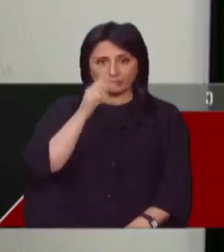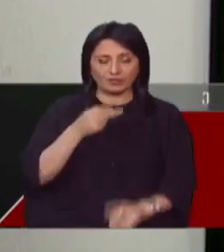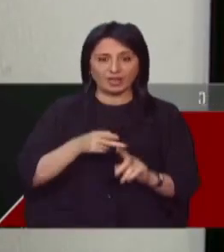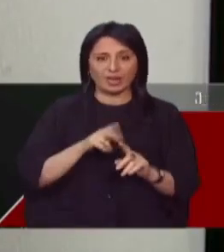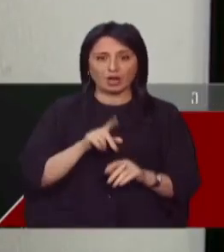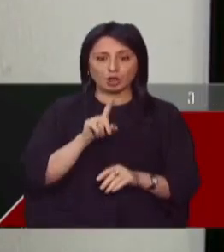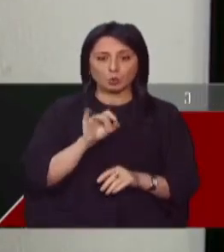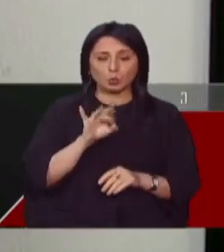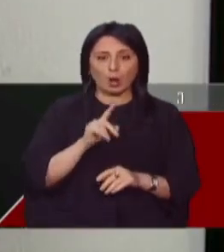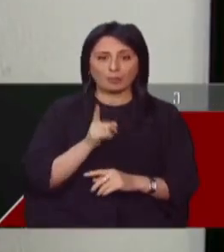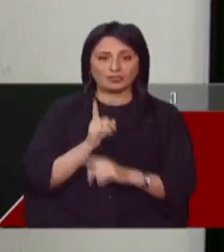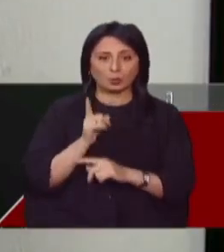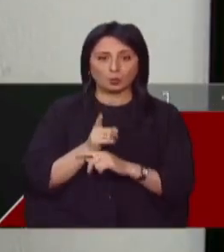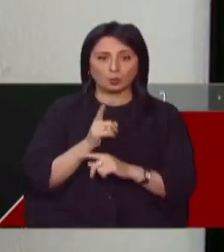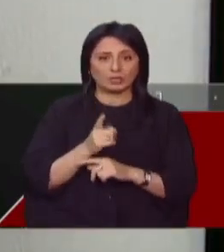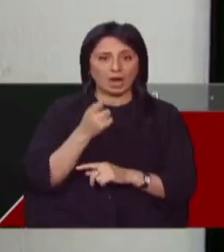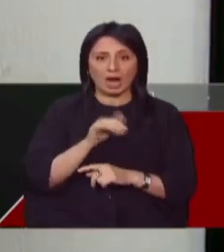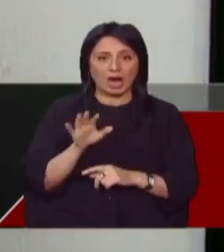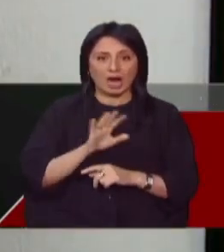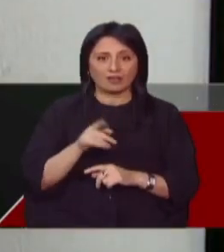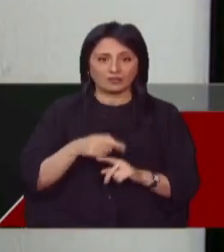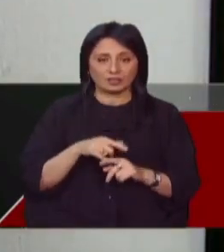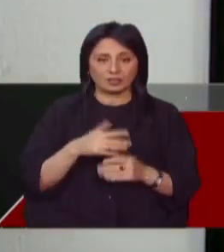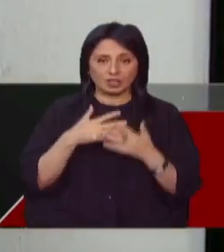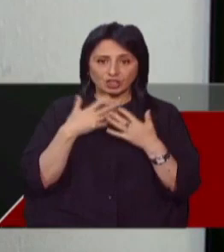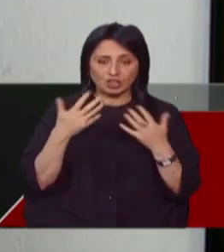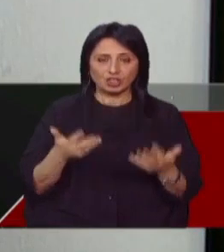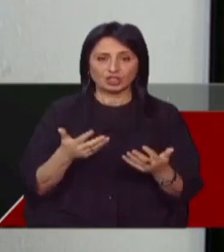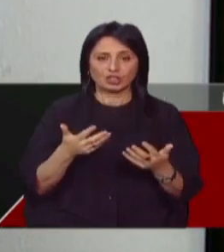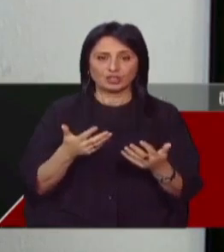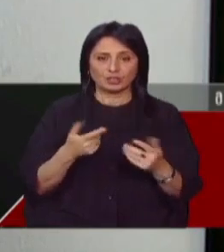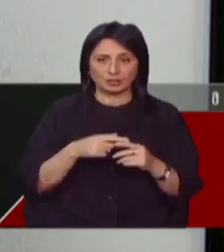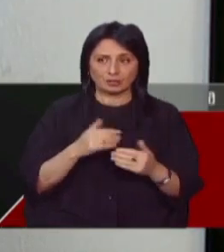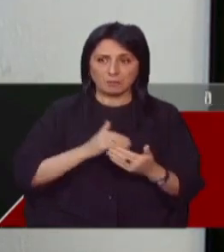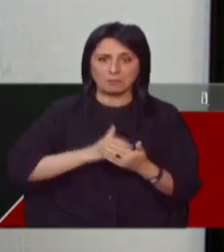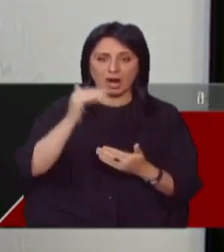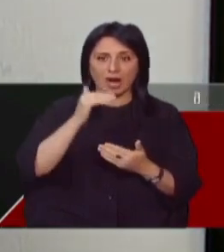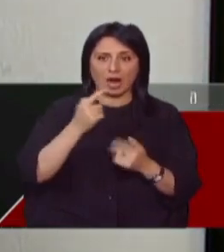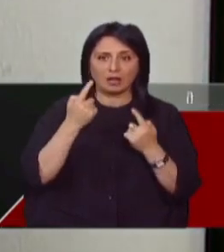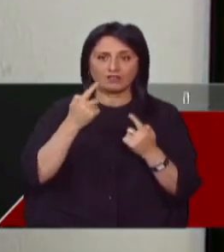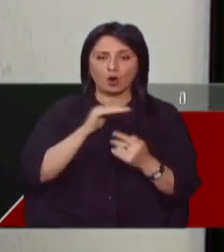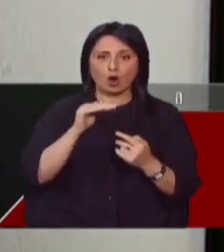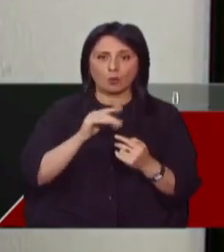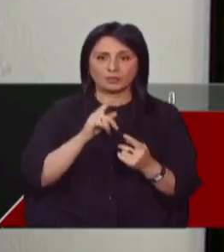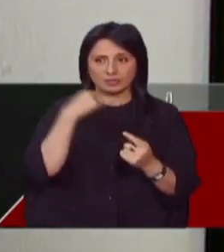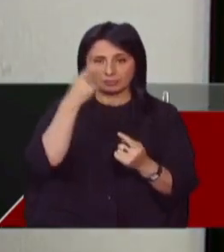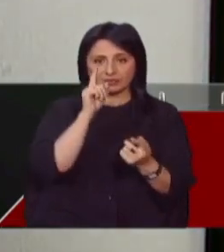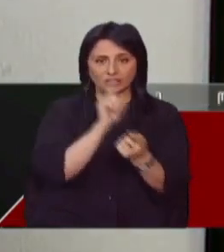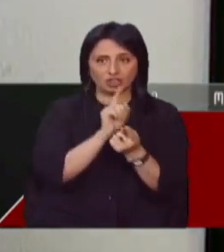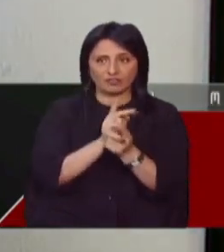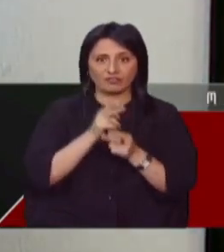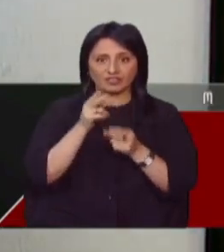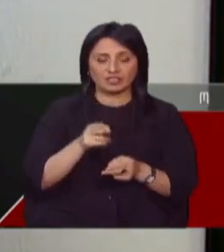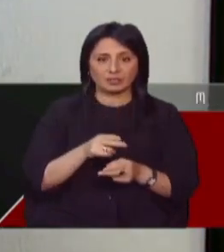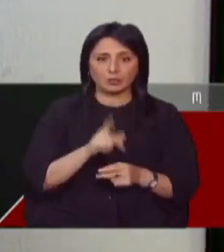საალმე ზურაბიშვილს უგზავნავს არა მხოლოდ დიდი და ასე ვთქვათ მაღალი რანგის ოფიციალურ ვიზიტებს,